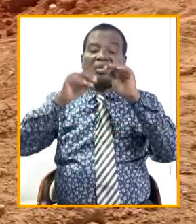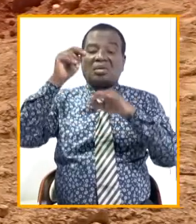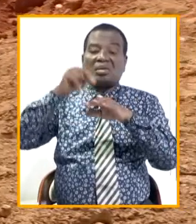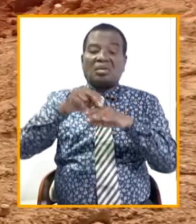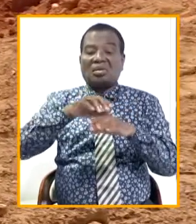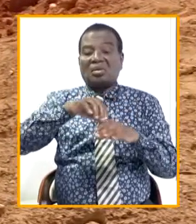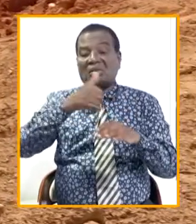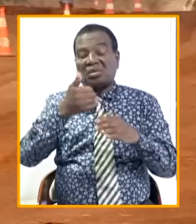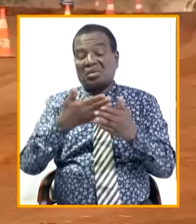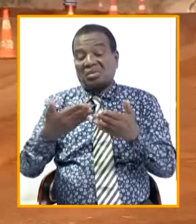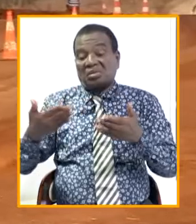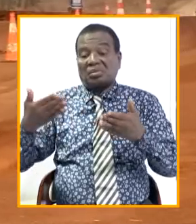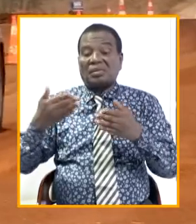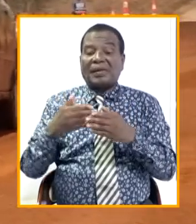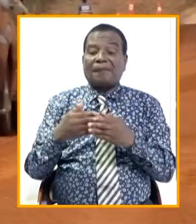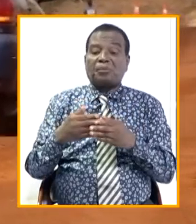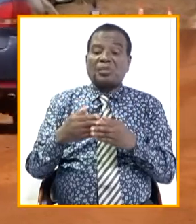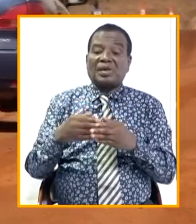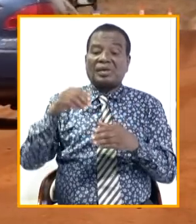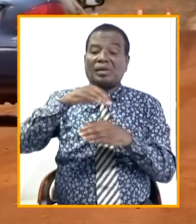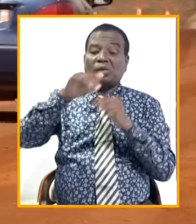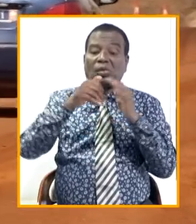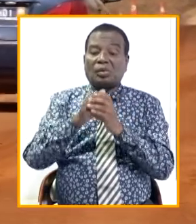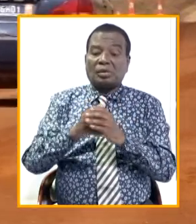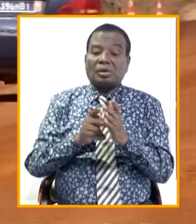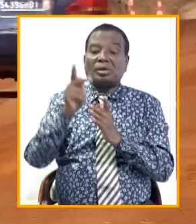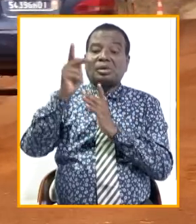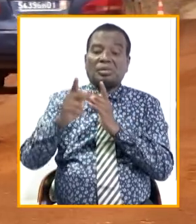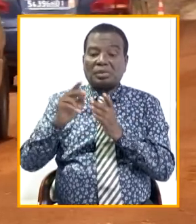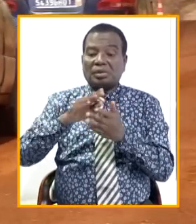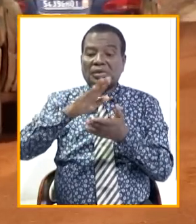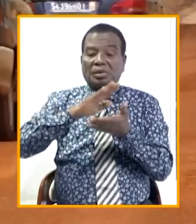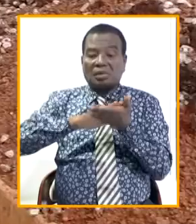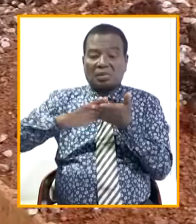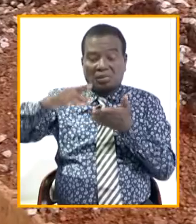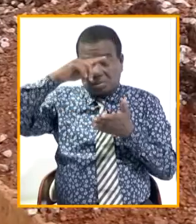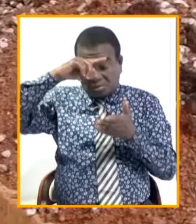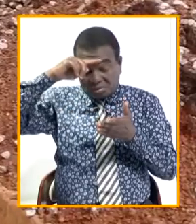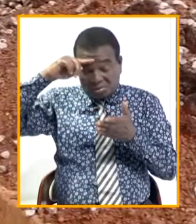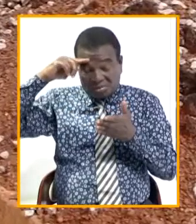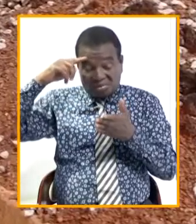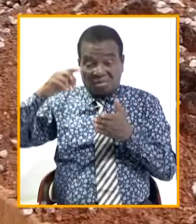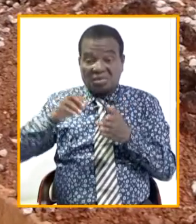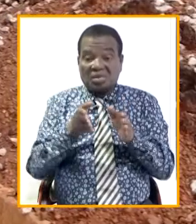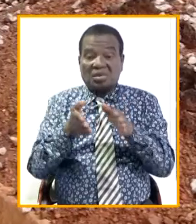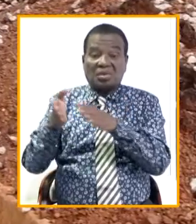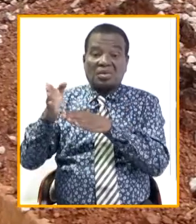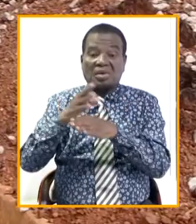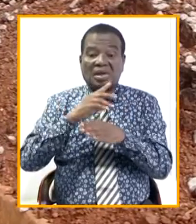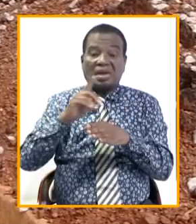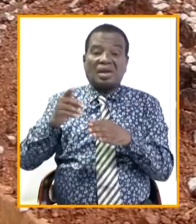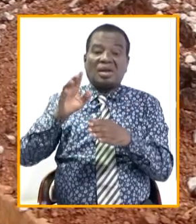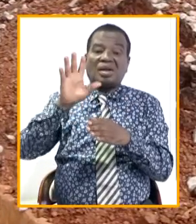et autres ouvrages de drainage. Dans l'ensemble, le projet de bitumage de l'axe Thiébissou-Sakassou-Béoumi exécuté